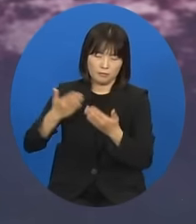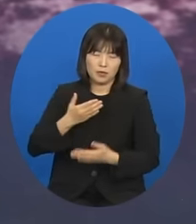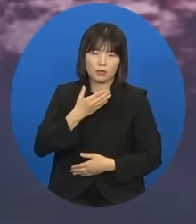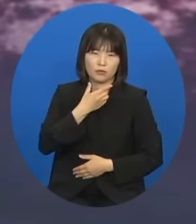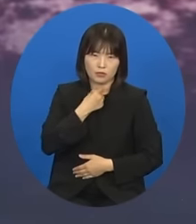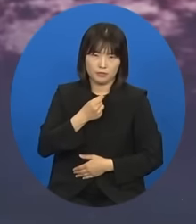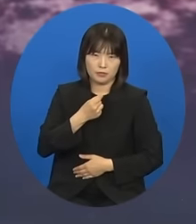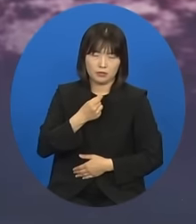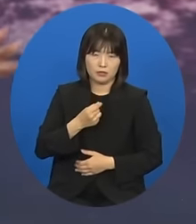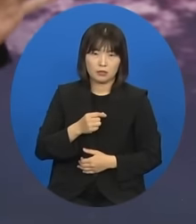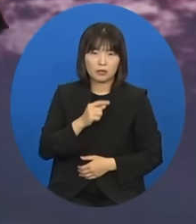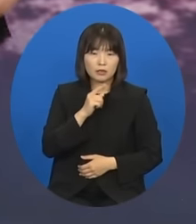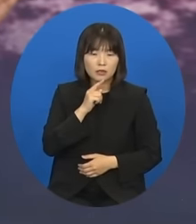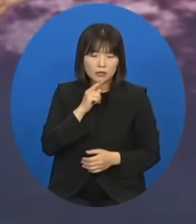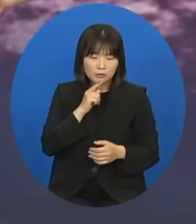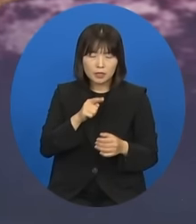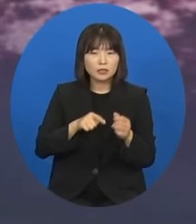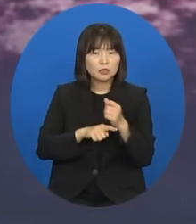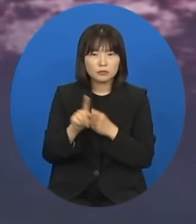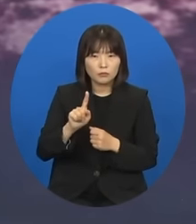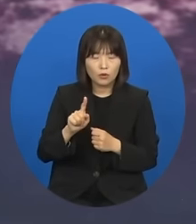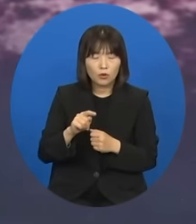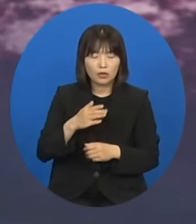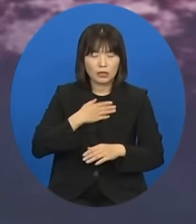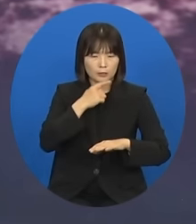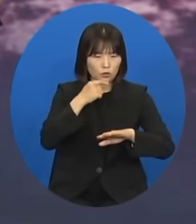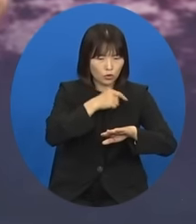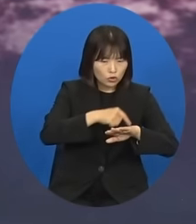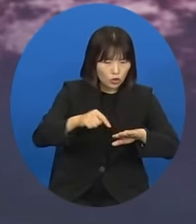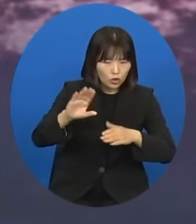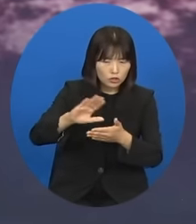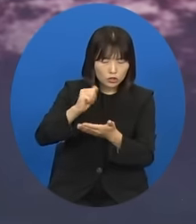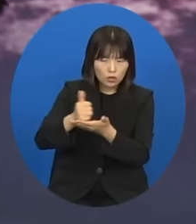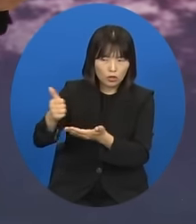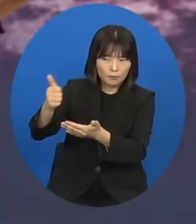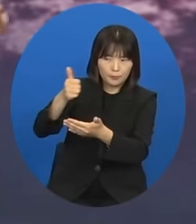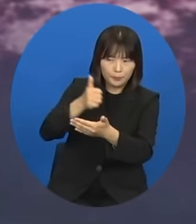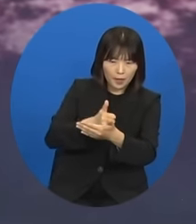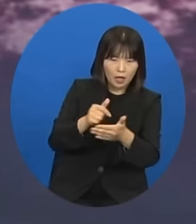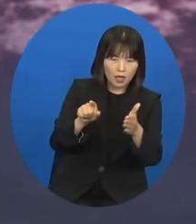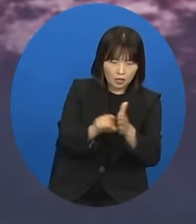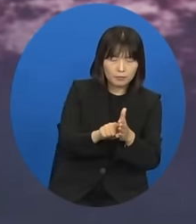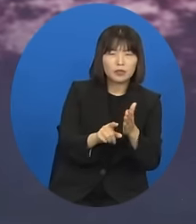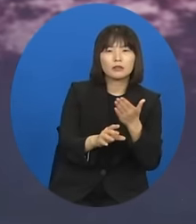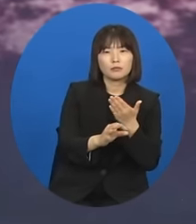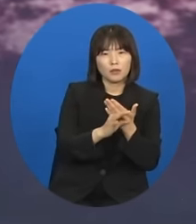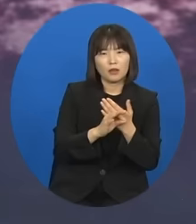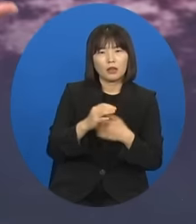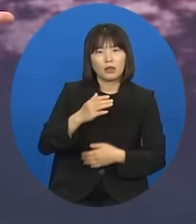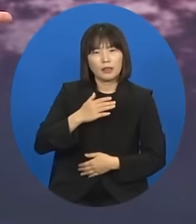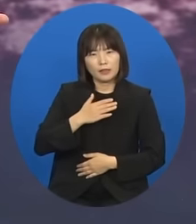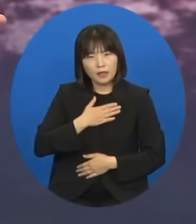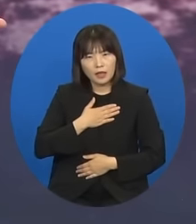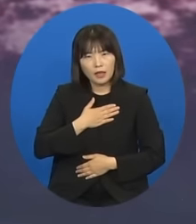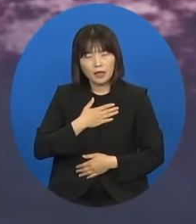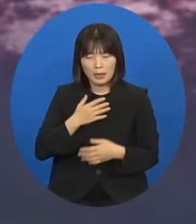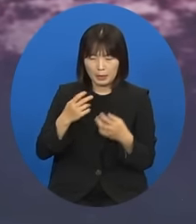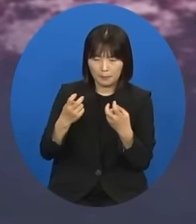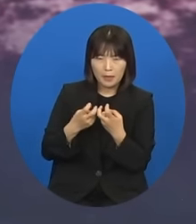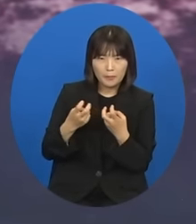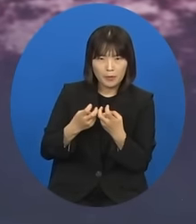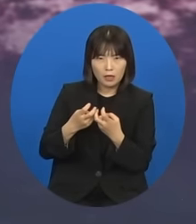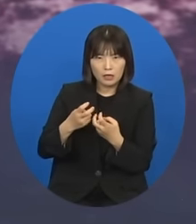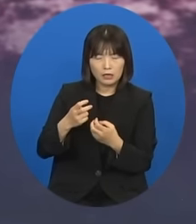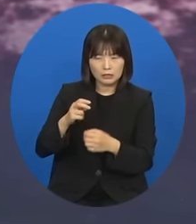무슨 얘기냐면 내 동족이 그리스도를 받아들여서 믿게 된다면 내가 쓴 방법이 혹시